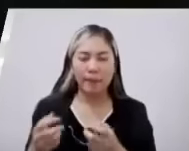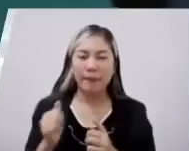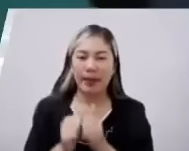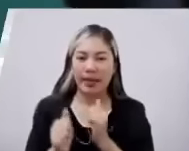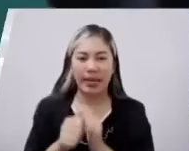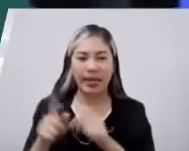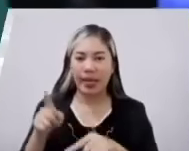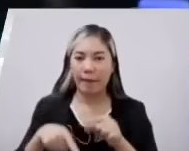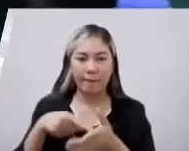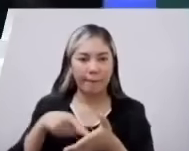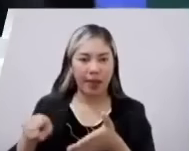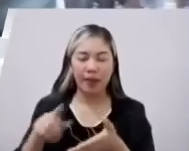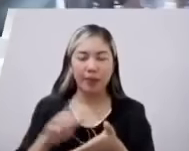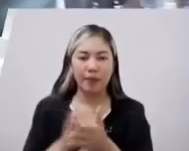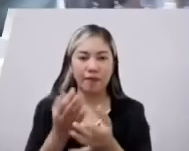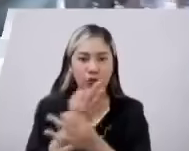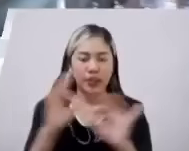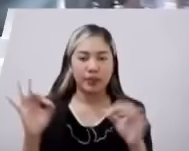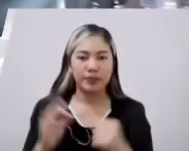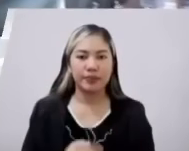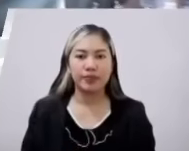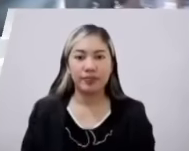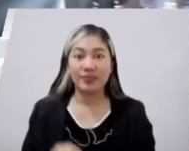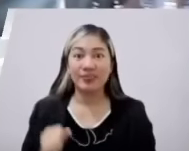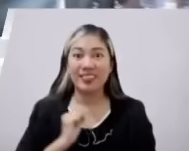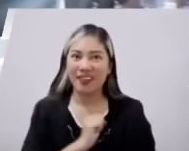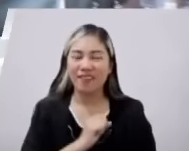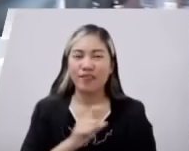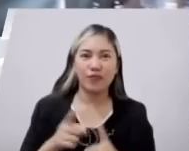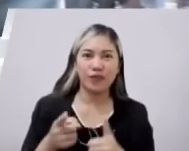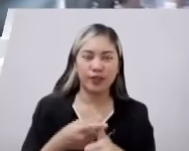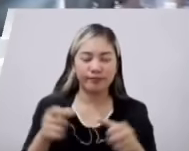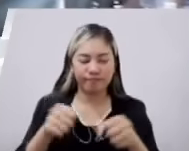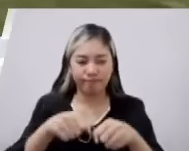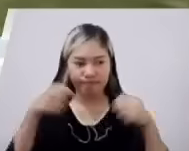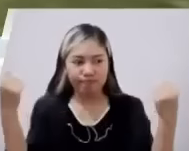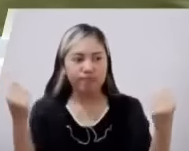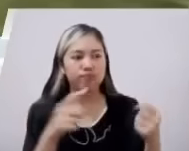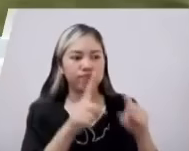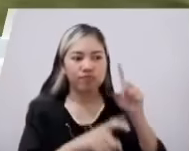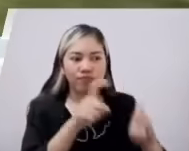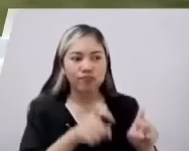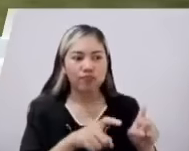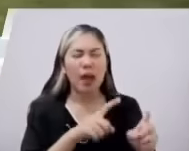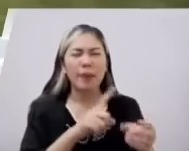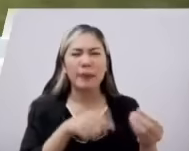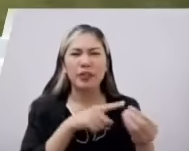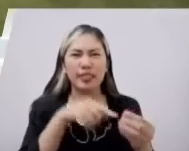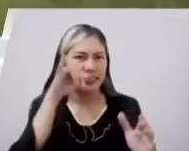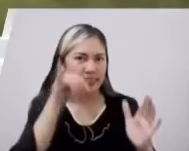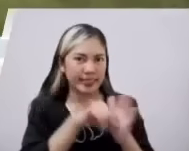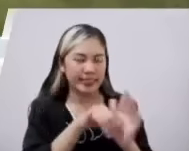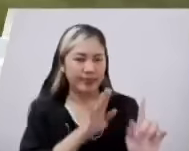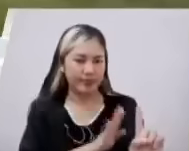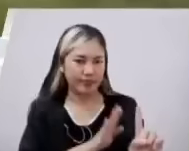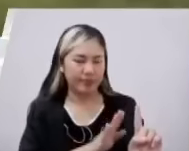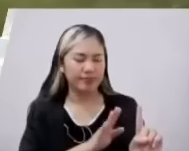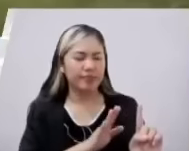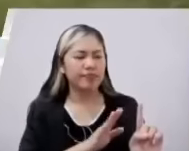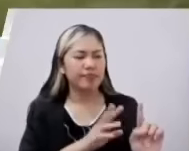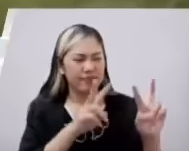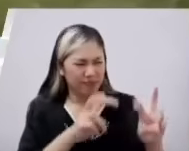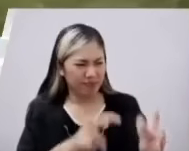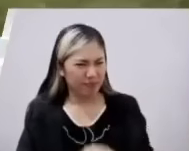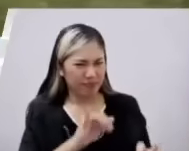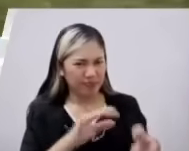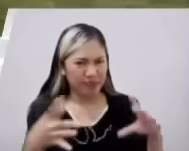Sa Senado, unang naungkat ang mga kwestiyon sa pagkakakilanlan ni dismissed Bamban Mayor Alice Guo habang sinisiyasat ang kanyang pagkakaugnay sa niraid na